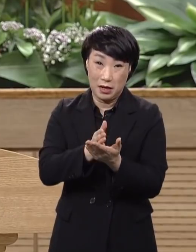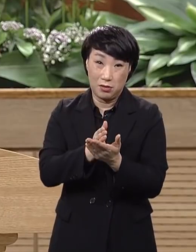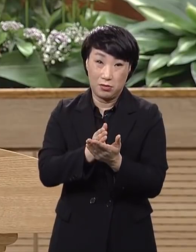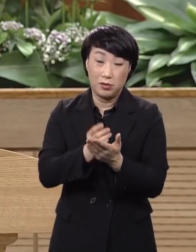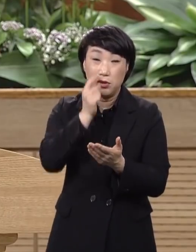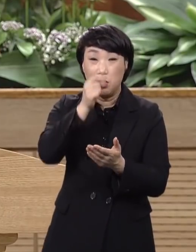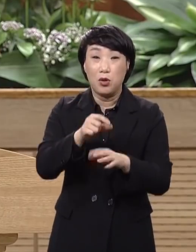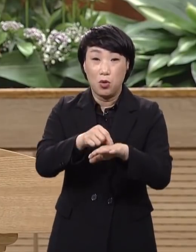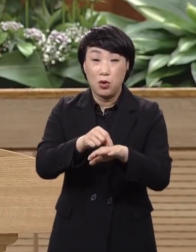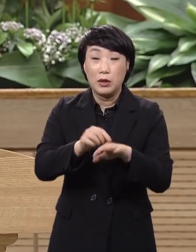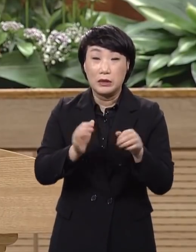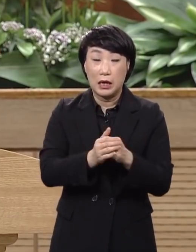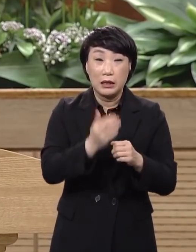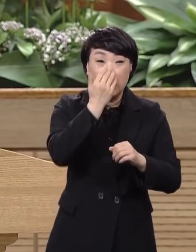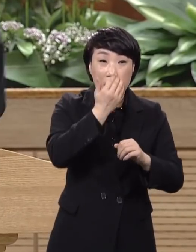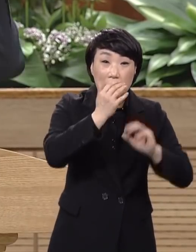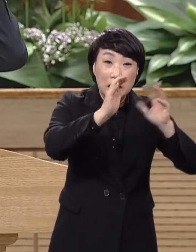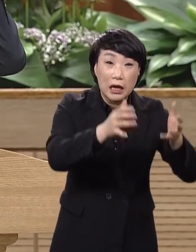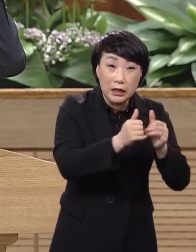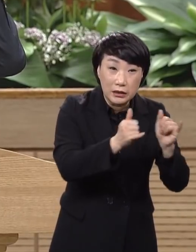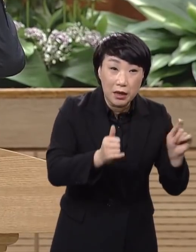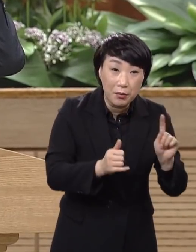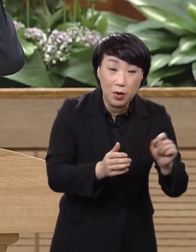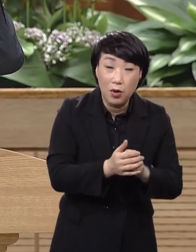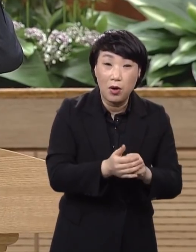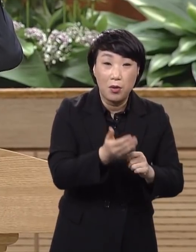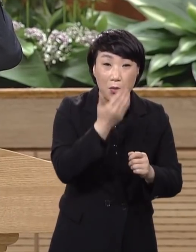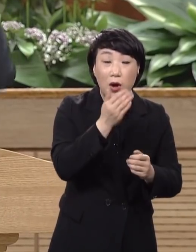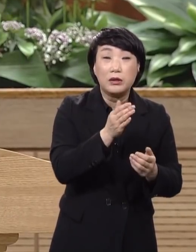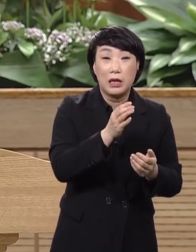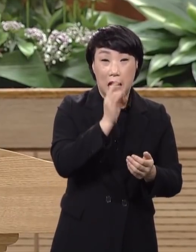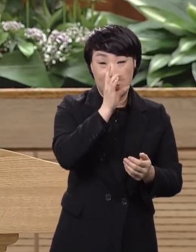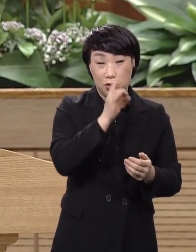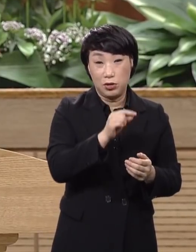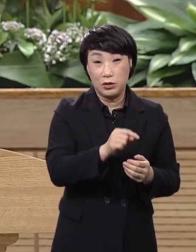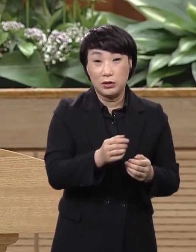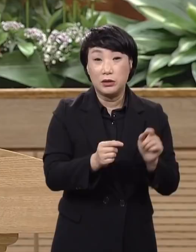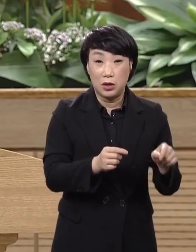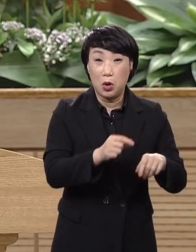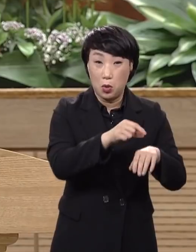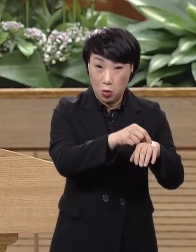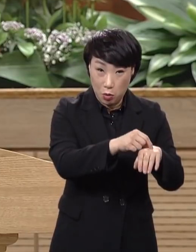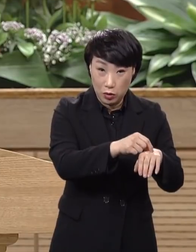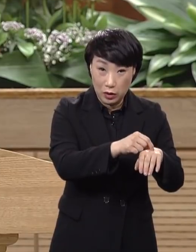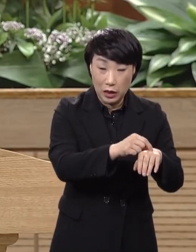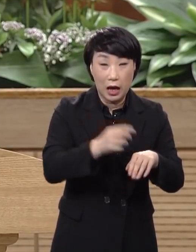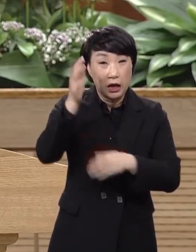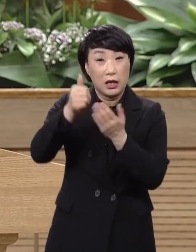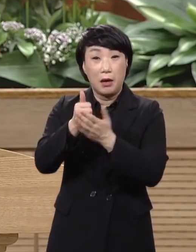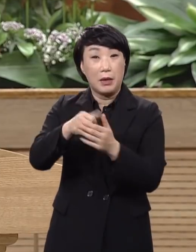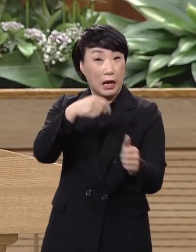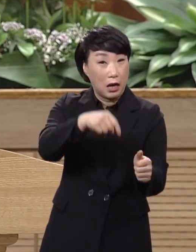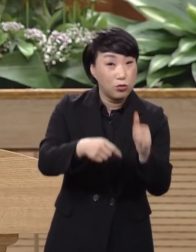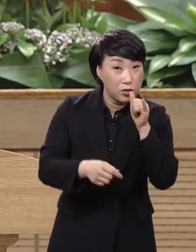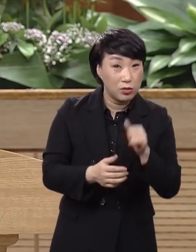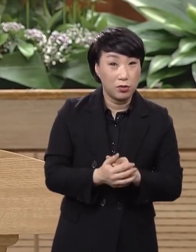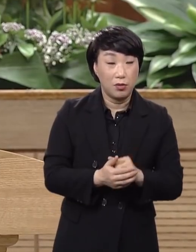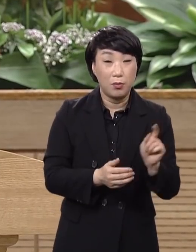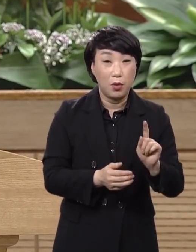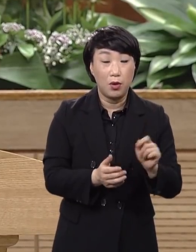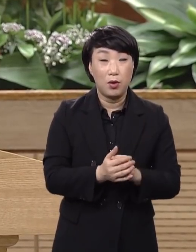부정한 고기. 이스라엘 백성들이 먹어서는 안 되는 고기를 하나님이 가르쳐